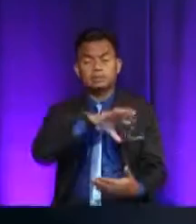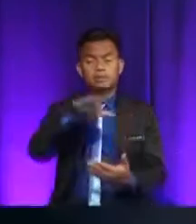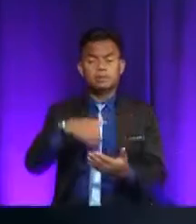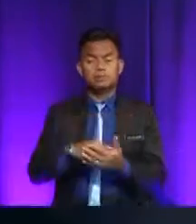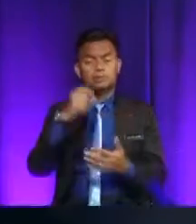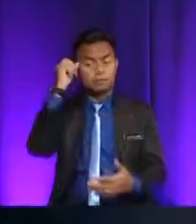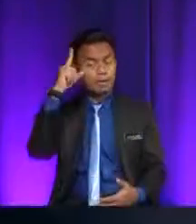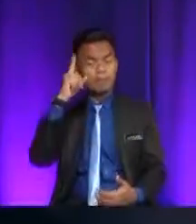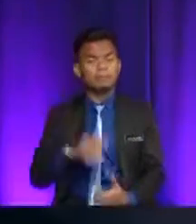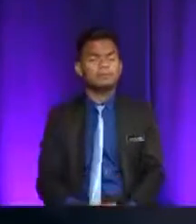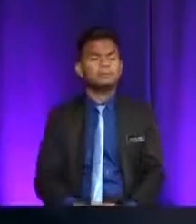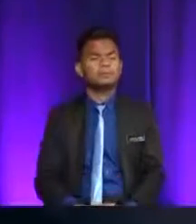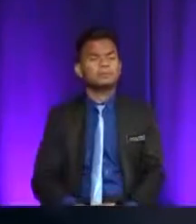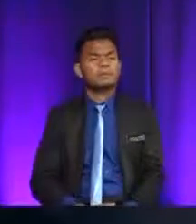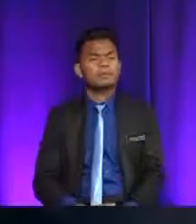Oke